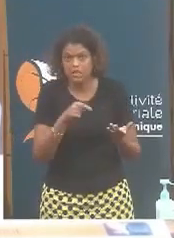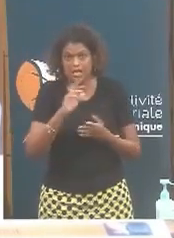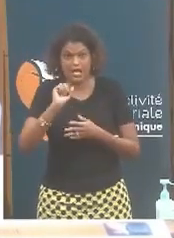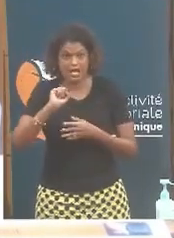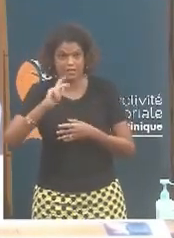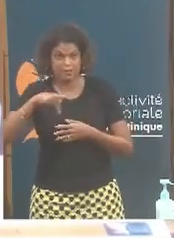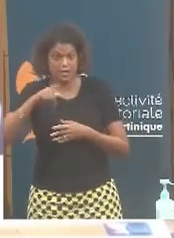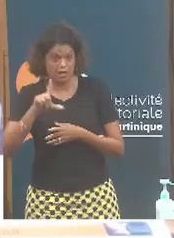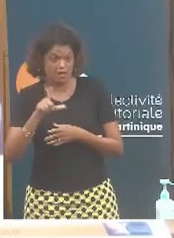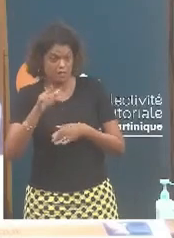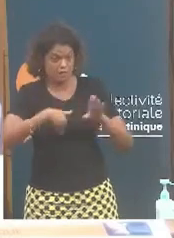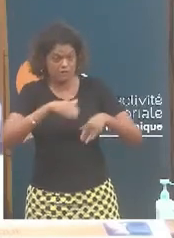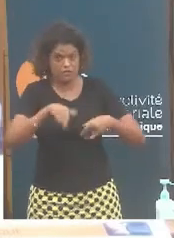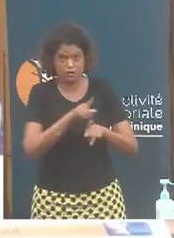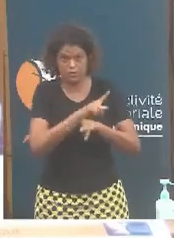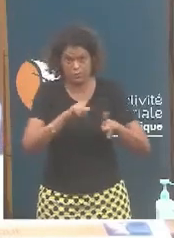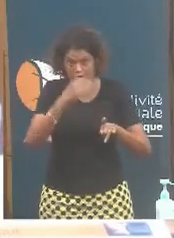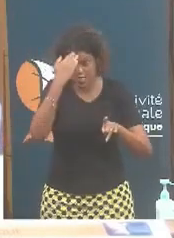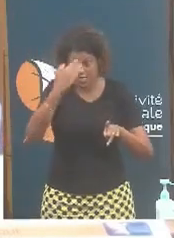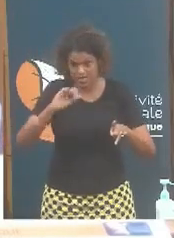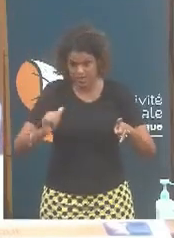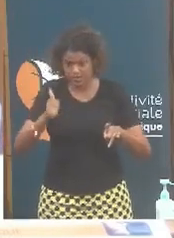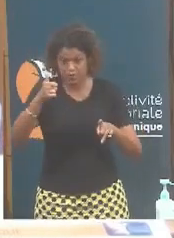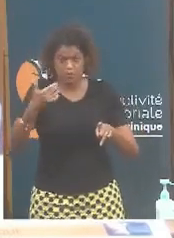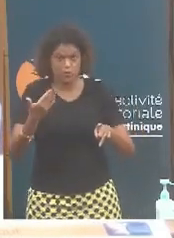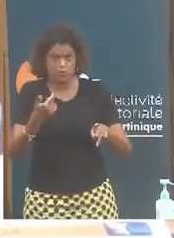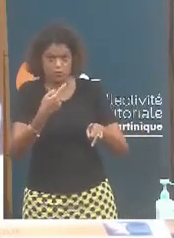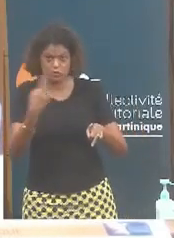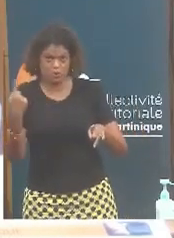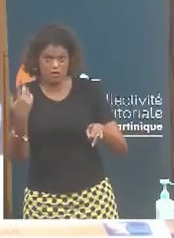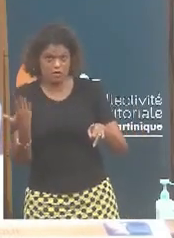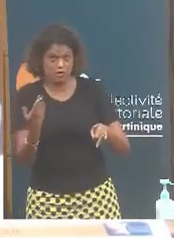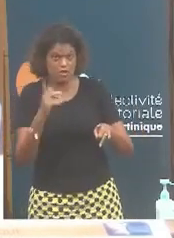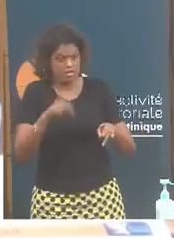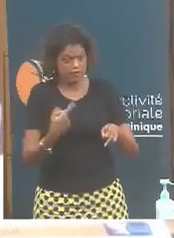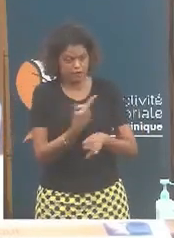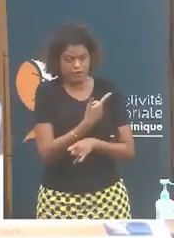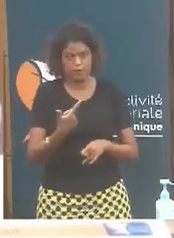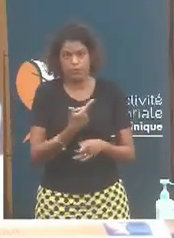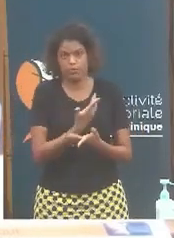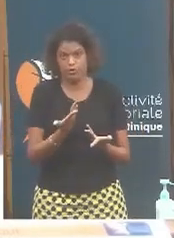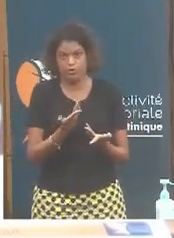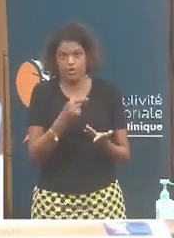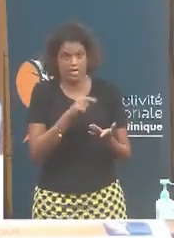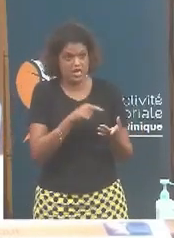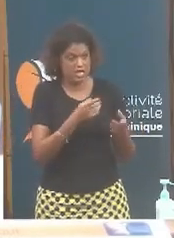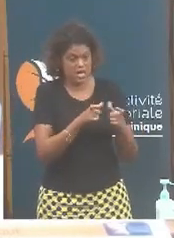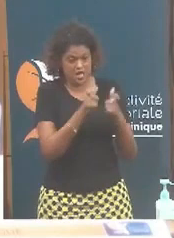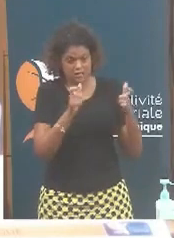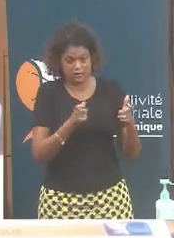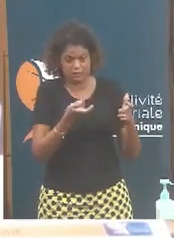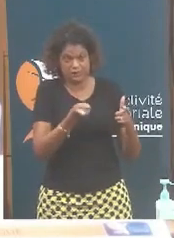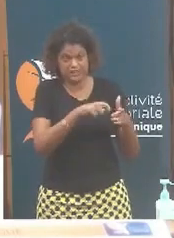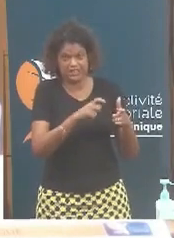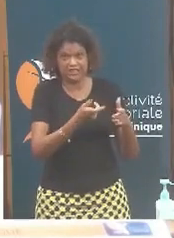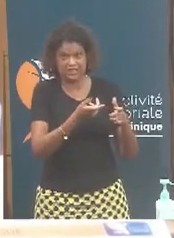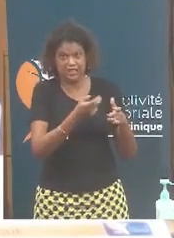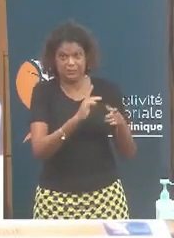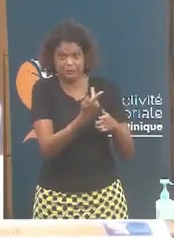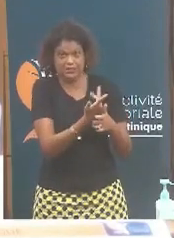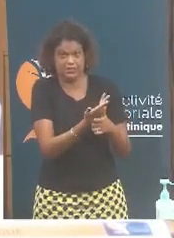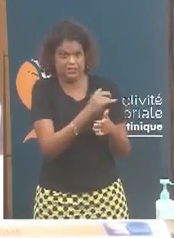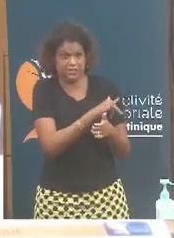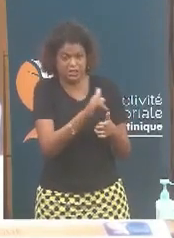pas fonctionner avec un seul actionnaire, il faut au minimum 2. Et le syndicat mixte n'a jamais été représenté autour de la table au